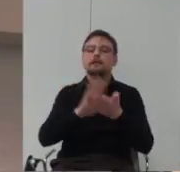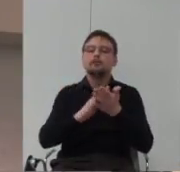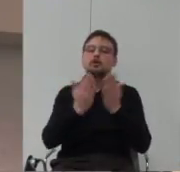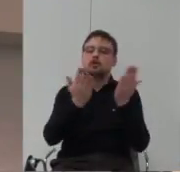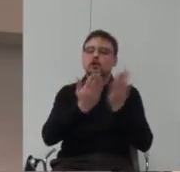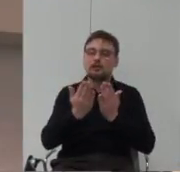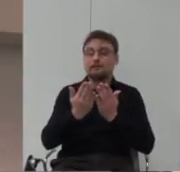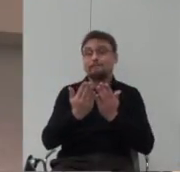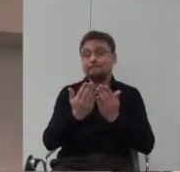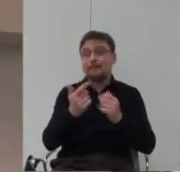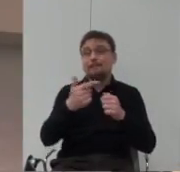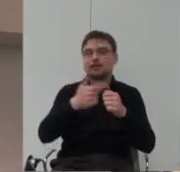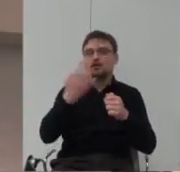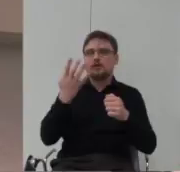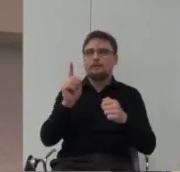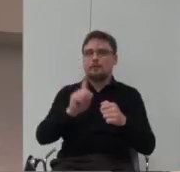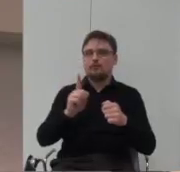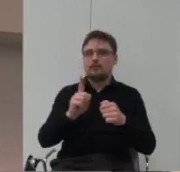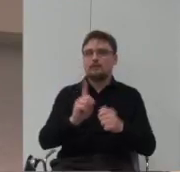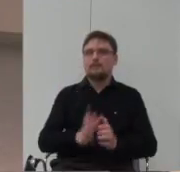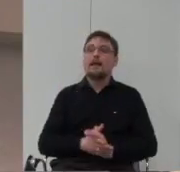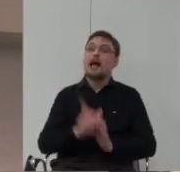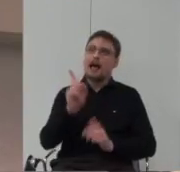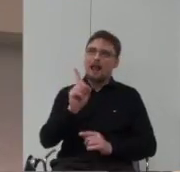temu, ile czasu spędza się na